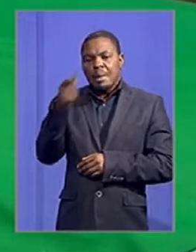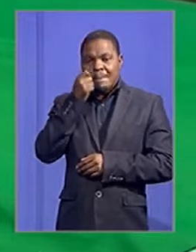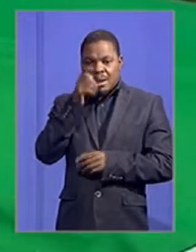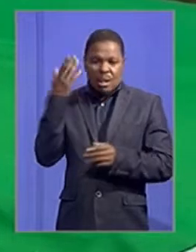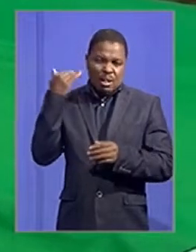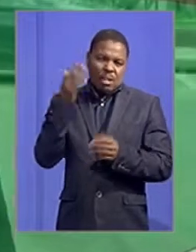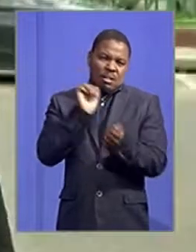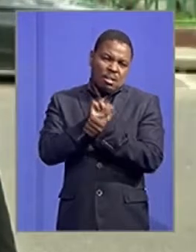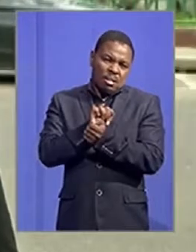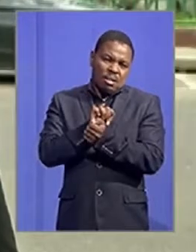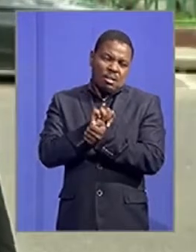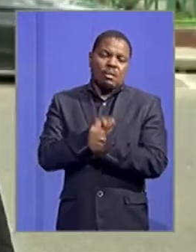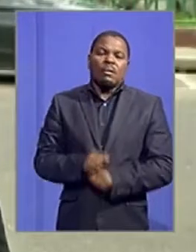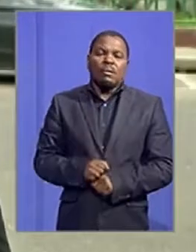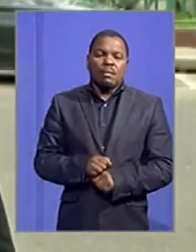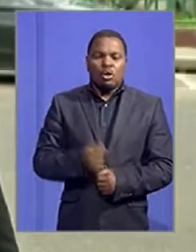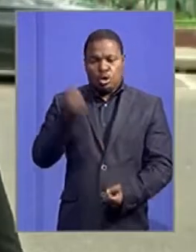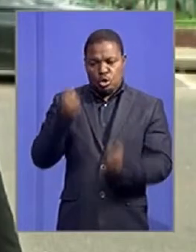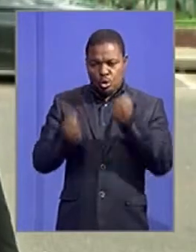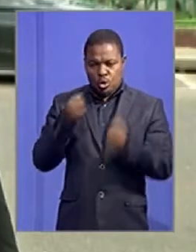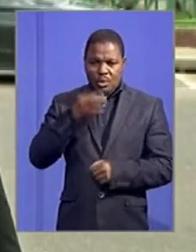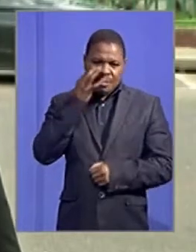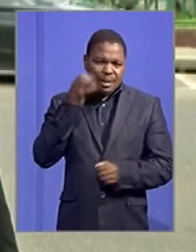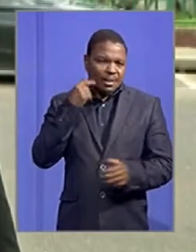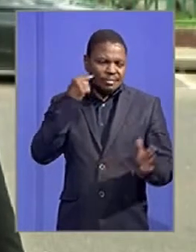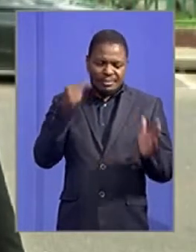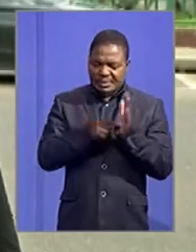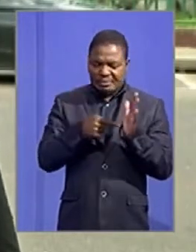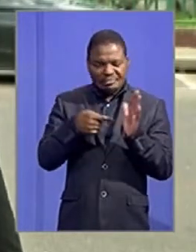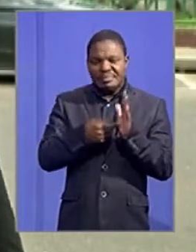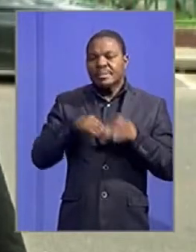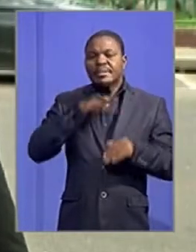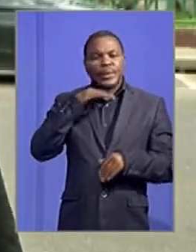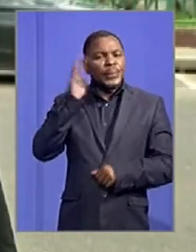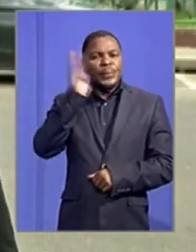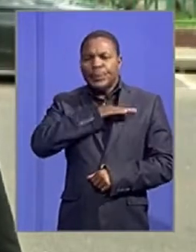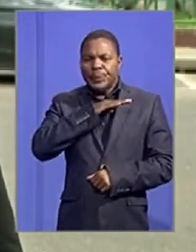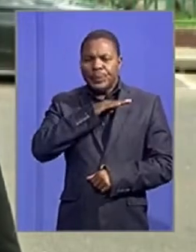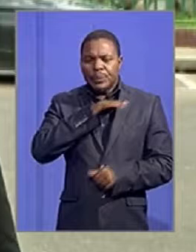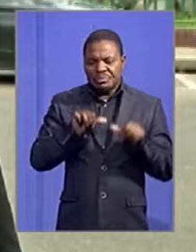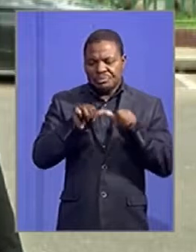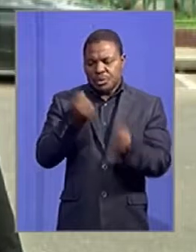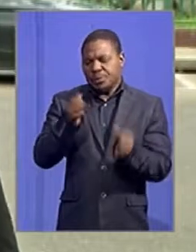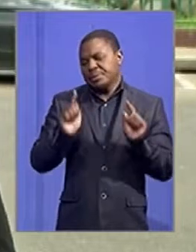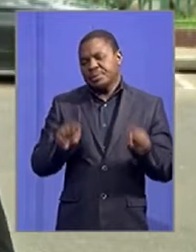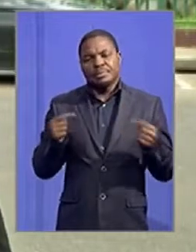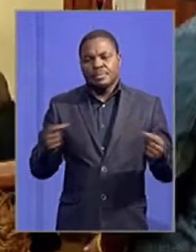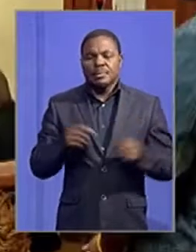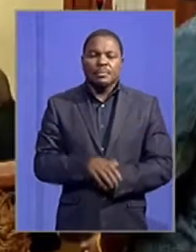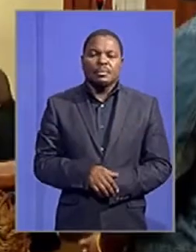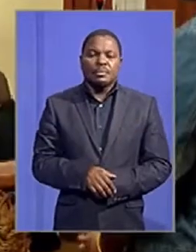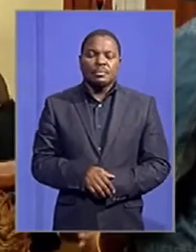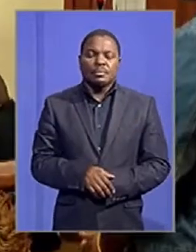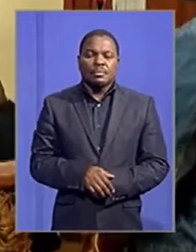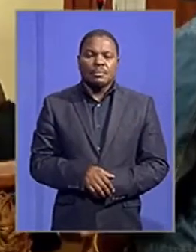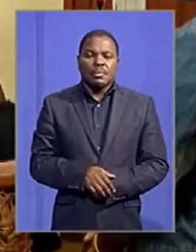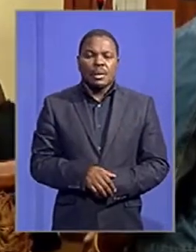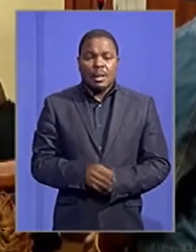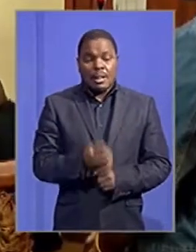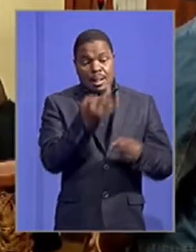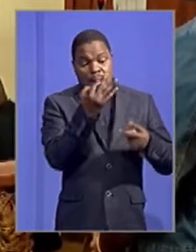kgetsi eno. Kgotla e ne ya tlhalosa fa go sena bopaki jo bo tletseng go ka tswelela ka kgetsi ya bone. Boraro